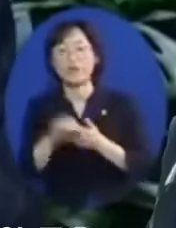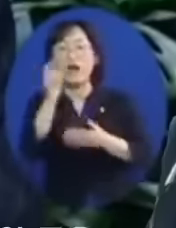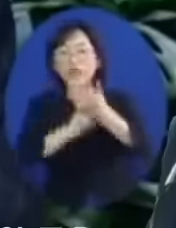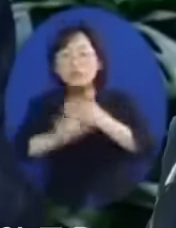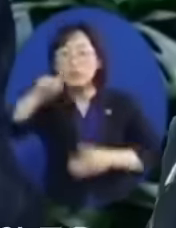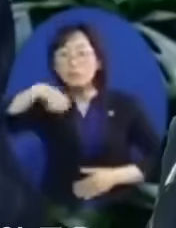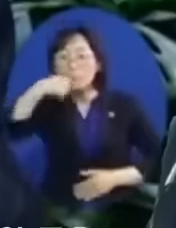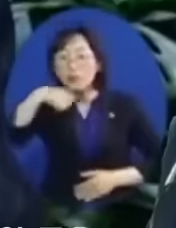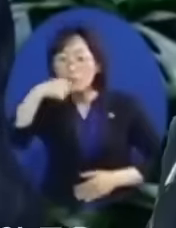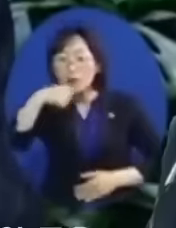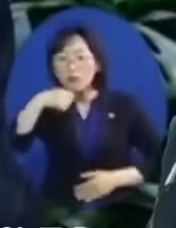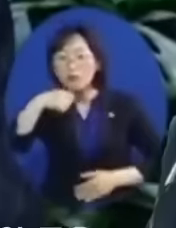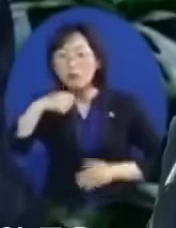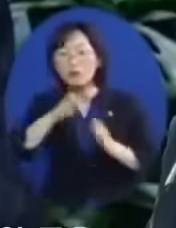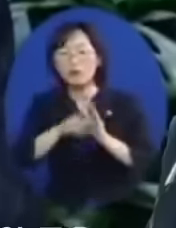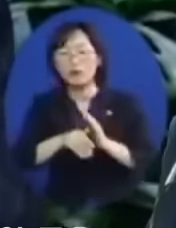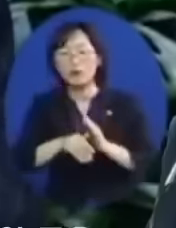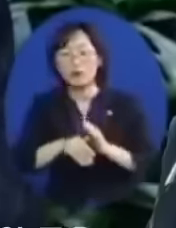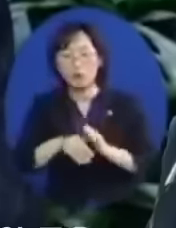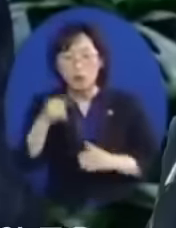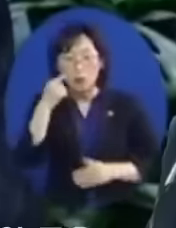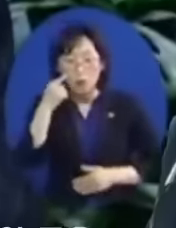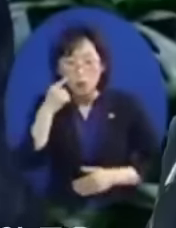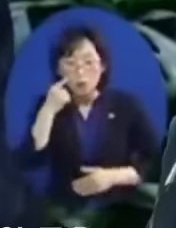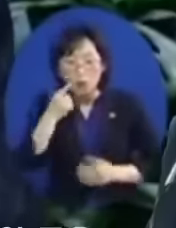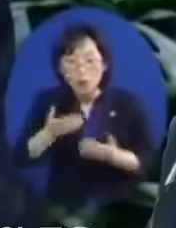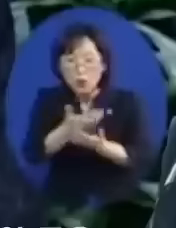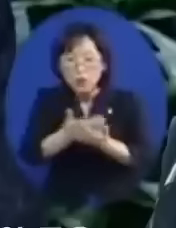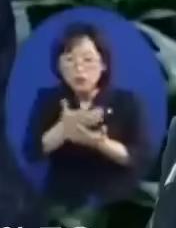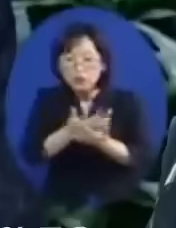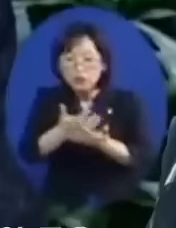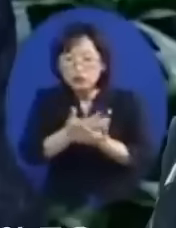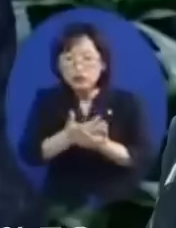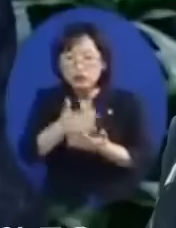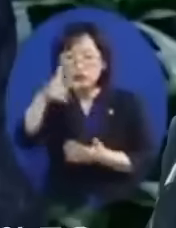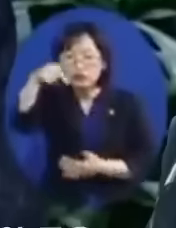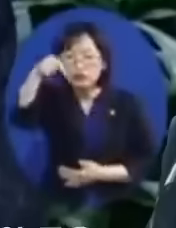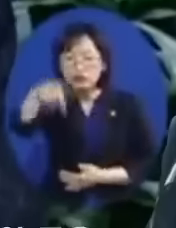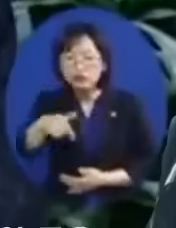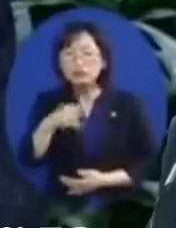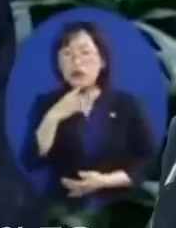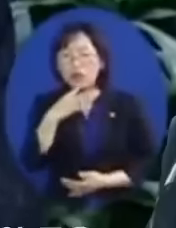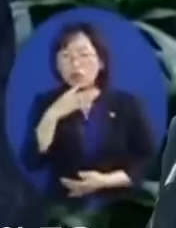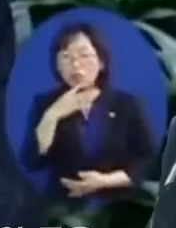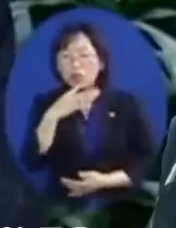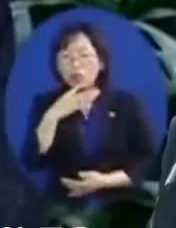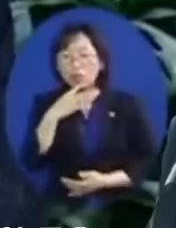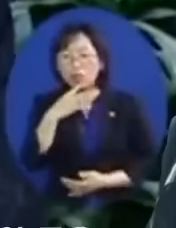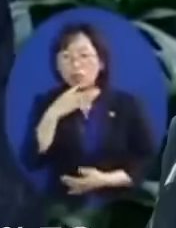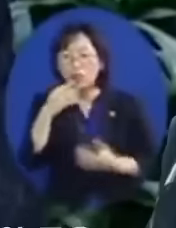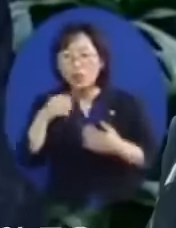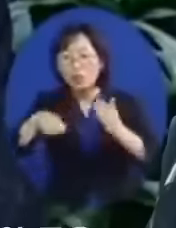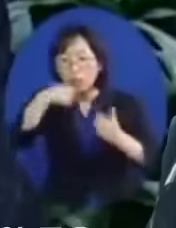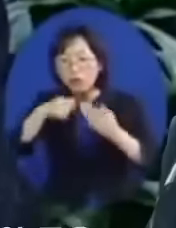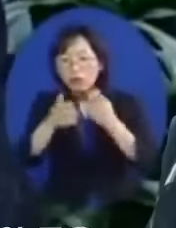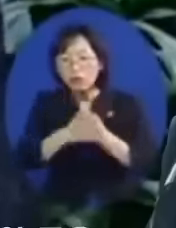아침을 먹는데 멀건 국물만 있는 죽을 먹어요. 그걸 먹고 힘이